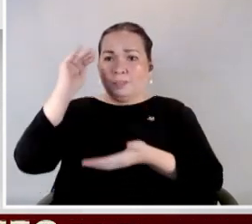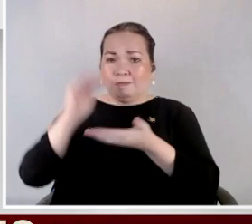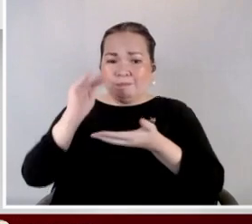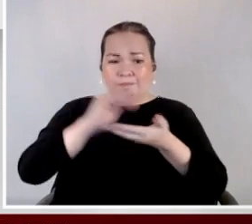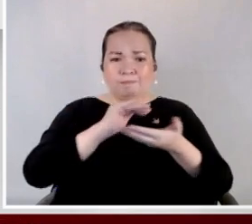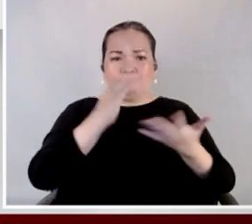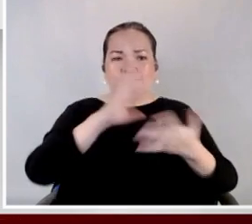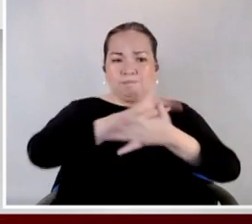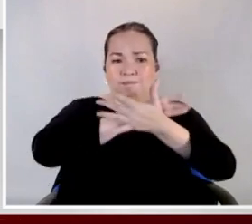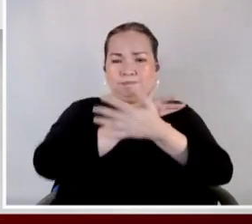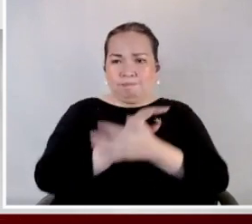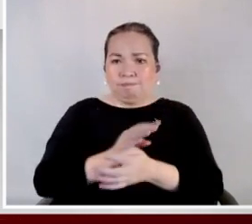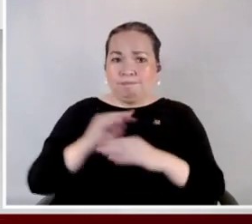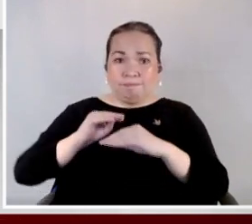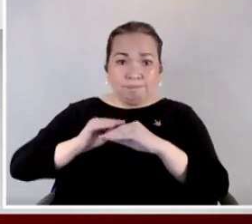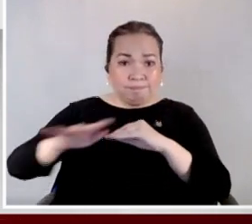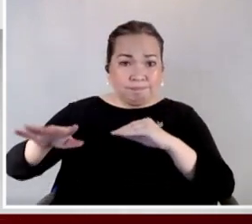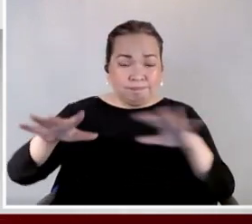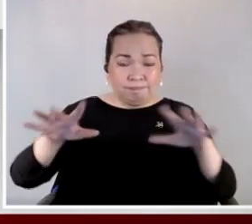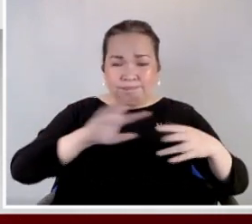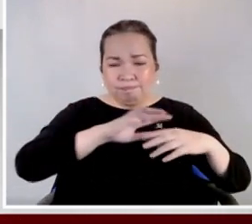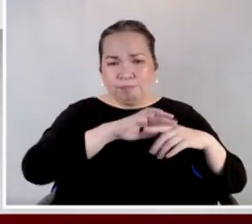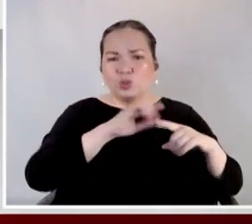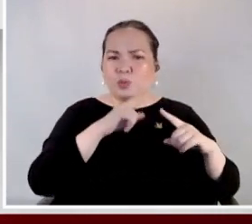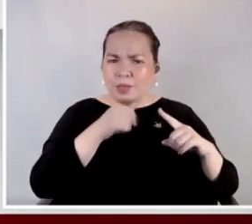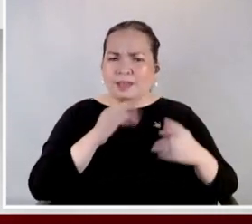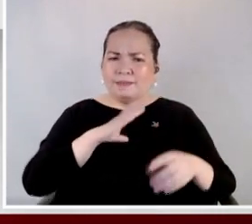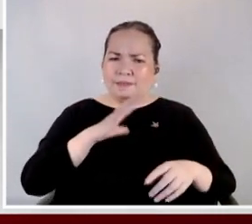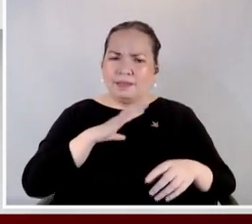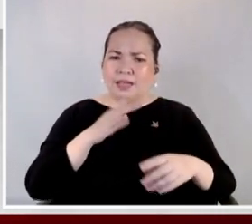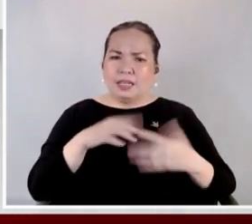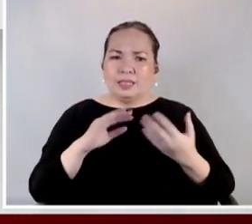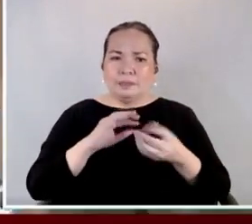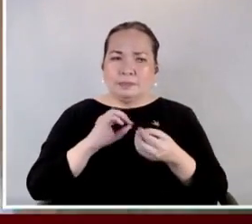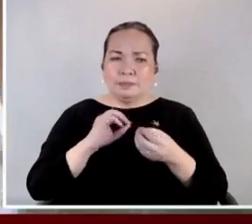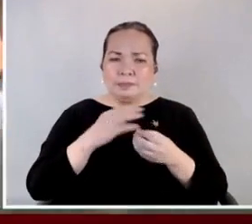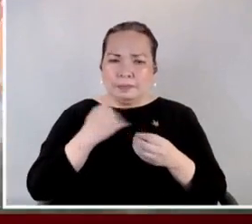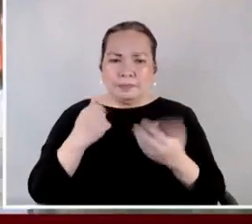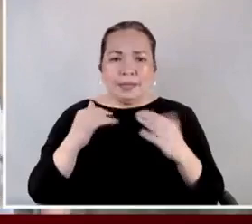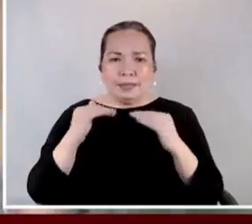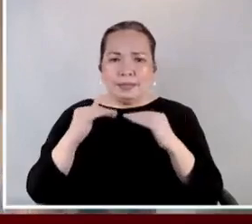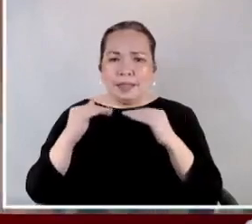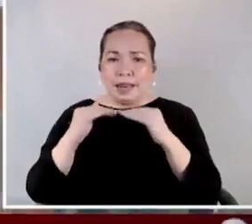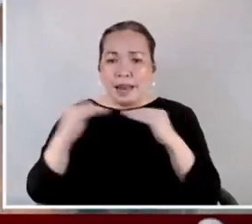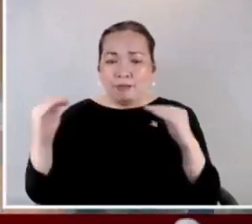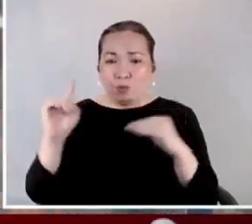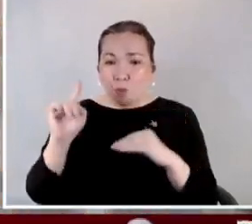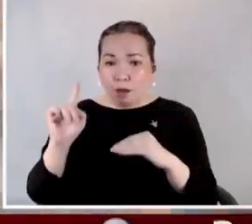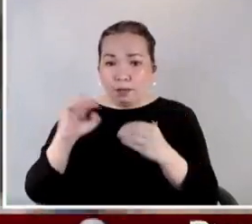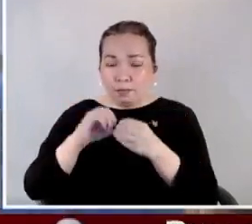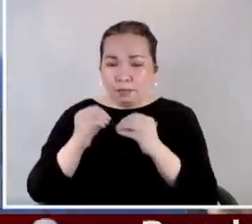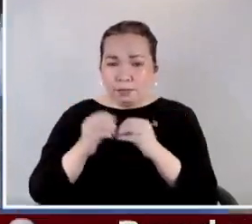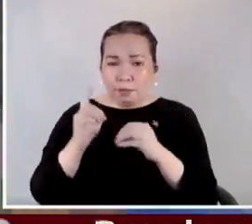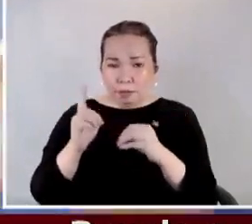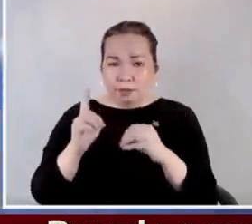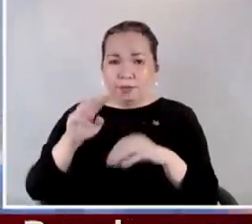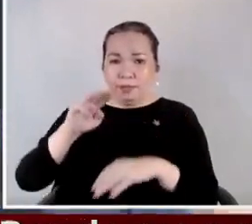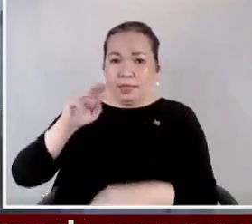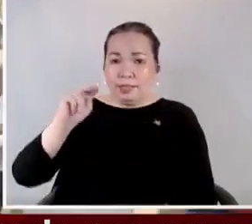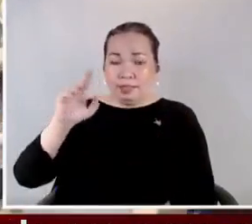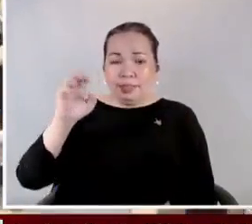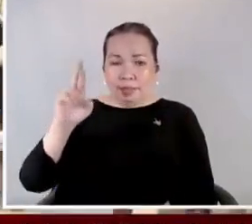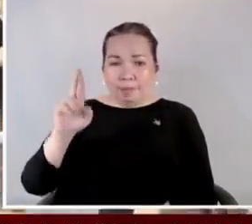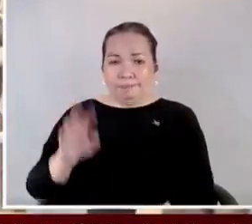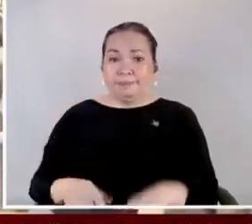kanya na ipagpaliban muna ang planong ibaba sa Alert Level 1 ang Metro Manila. Nasa ilalim ng Alert Level 2 ang National Capital